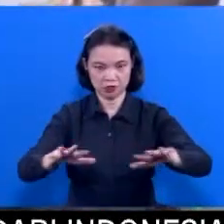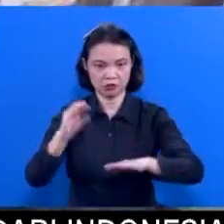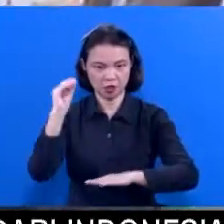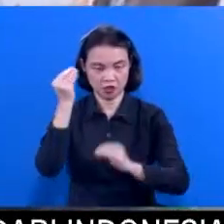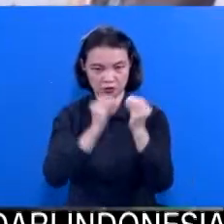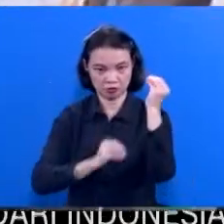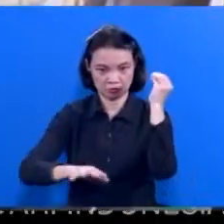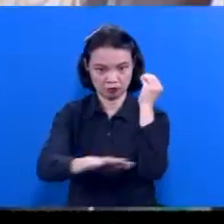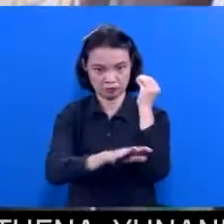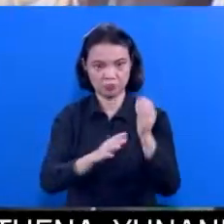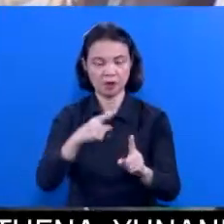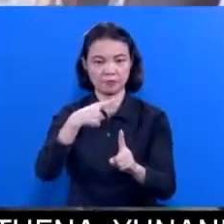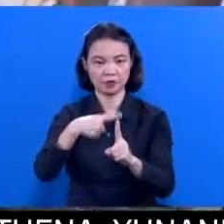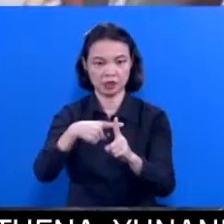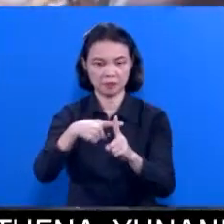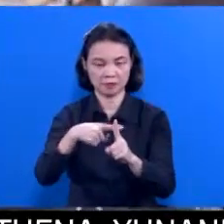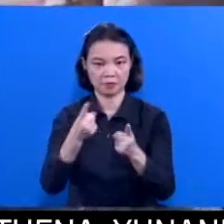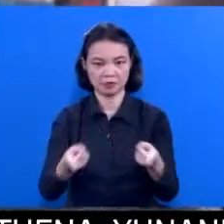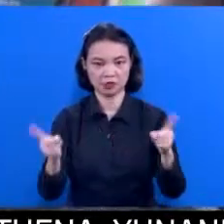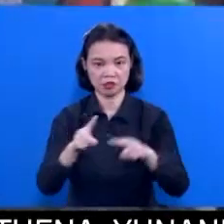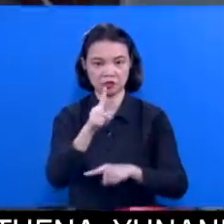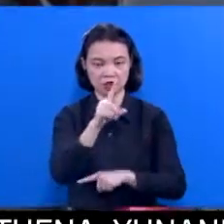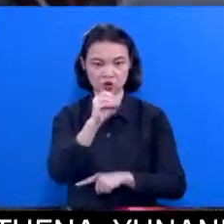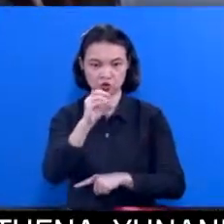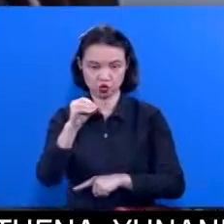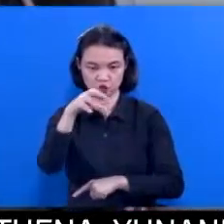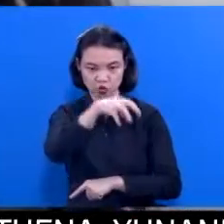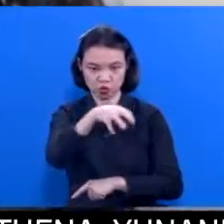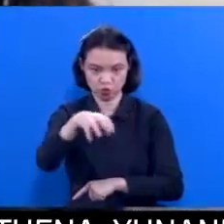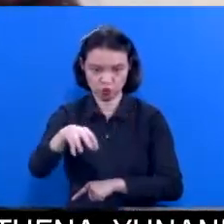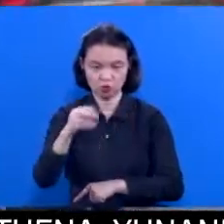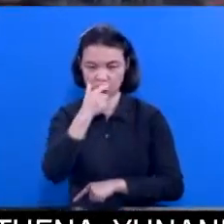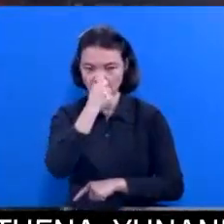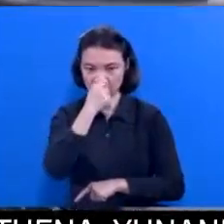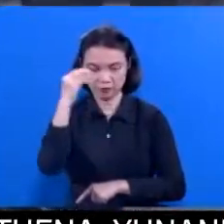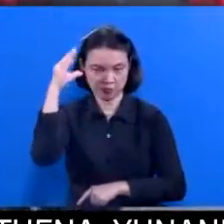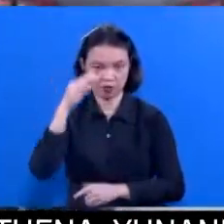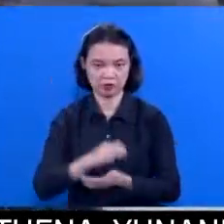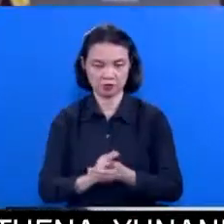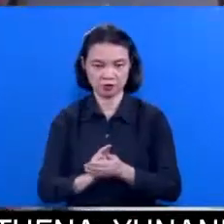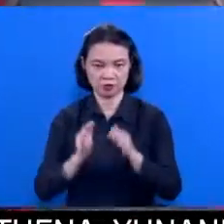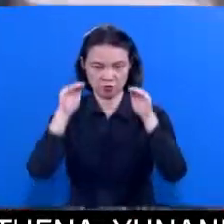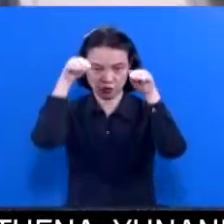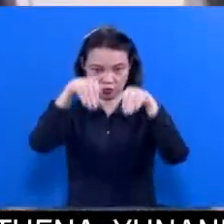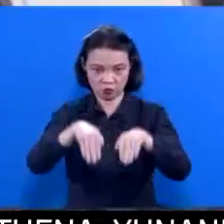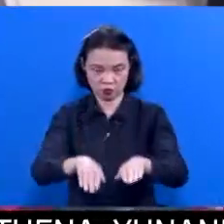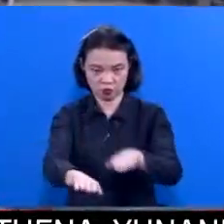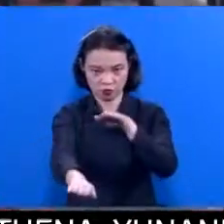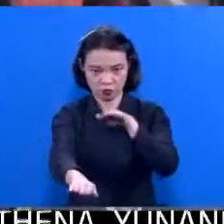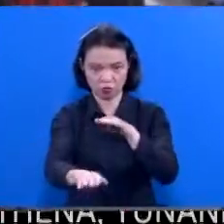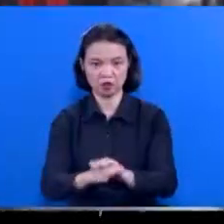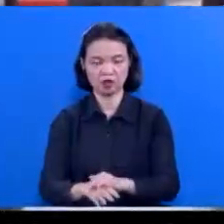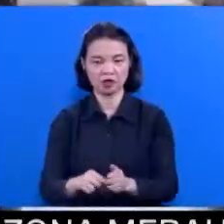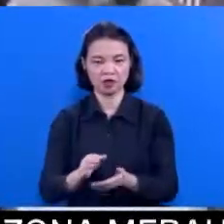sekitar bertambah menjadi 100 titik per Kamis pagi. Salah satunya di lintas bawah atau underpass Mampang,